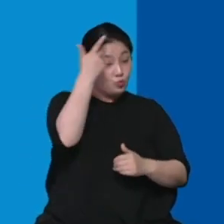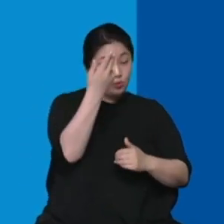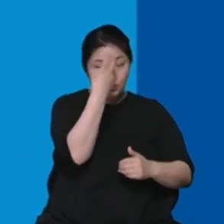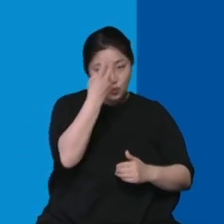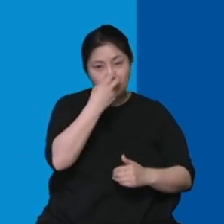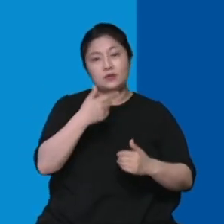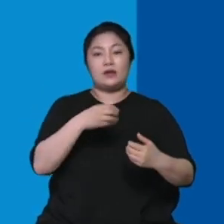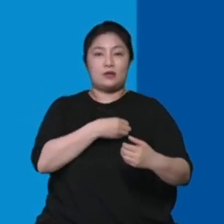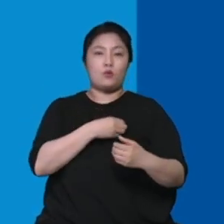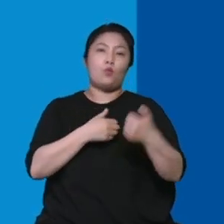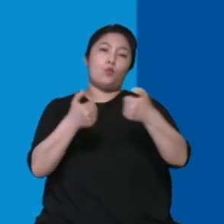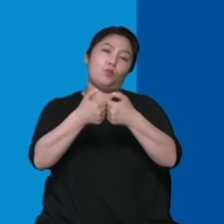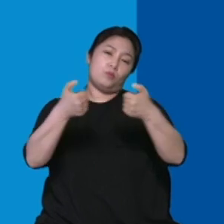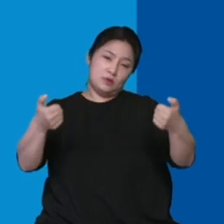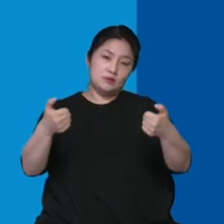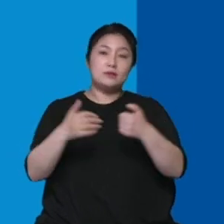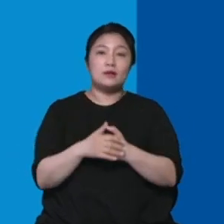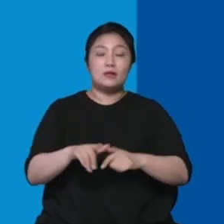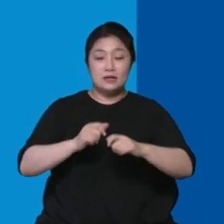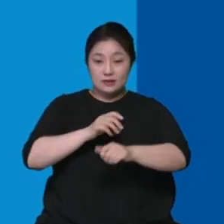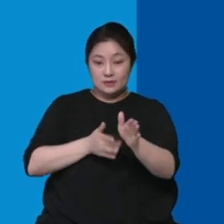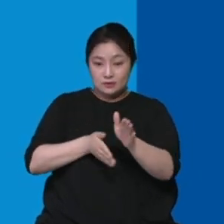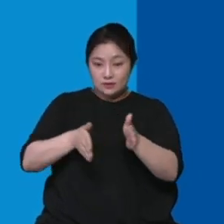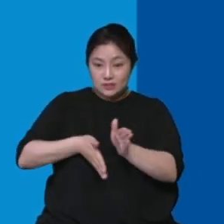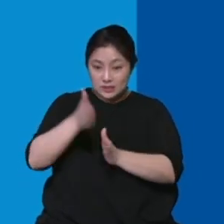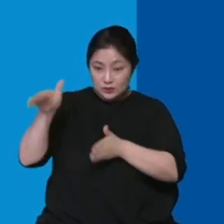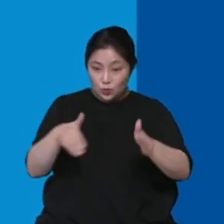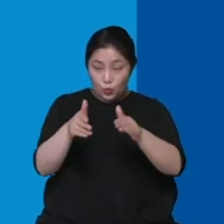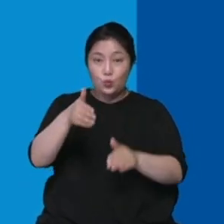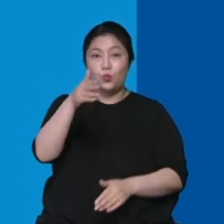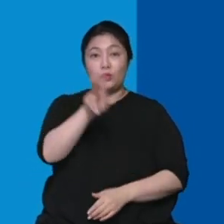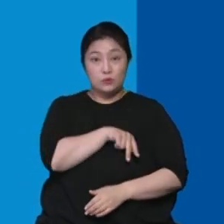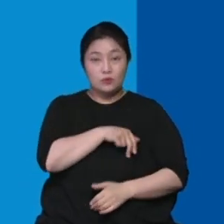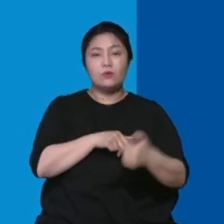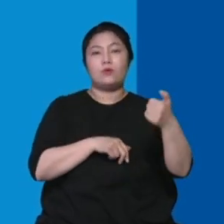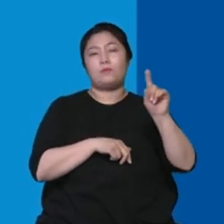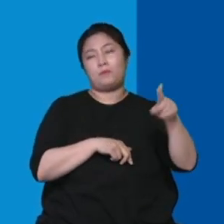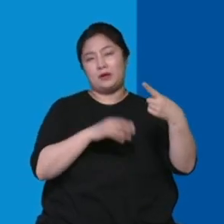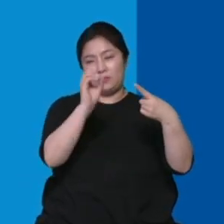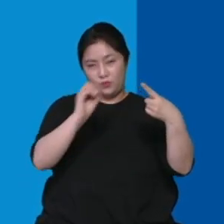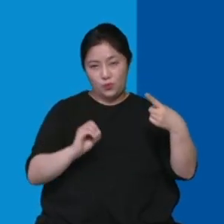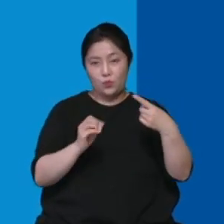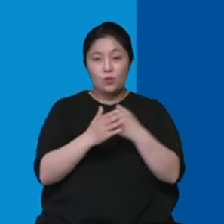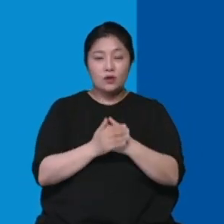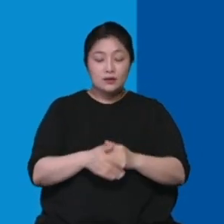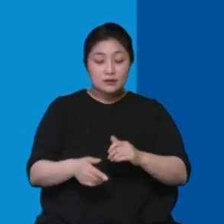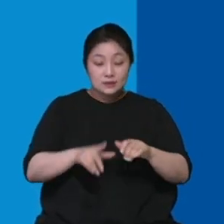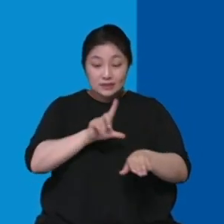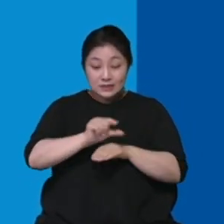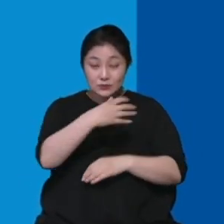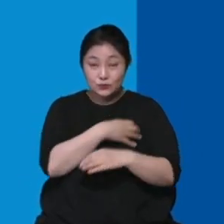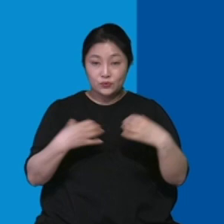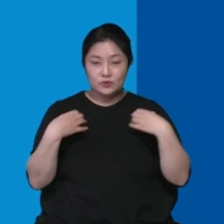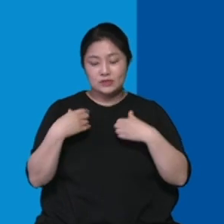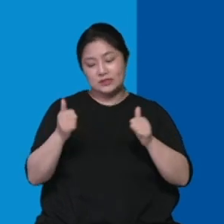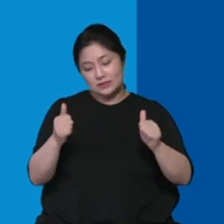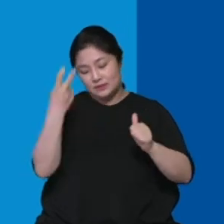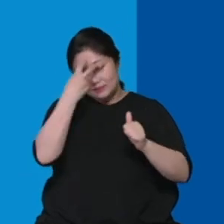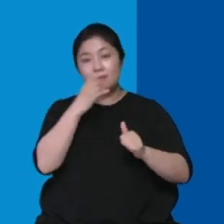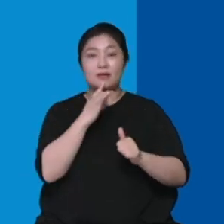각 50%씩, 광역의원은 당원 투표 100%, 기초의원은 당 심사로 결정할